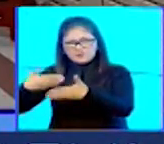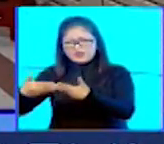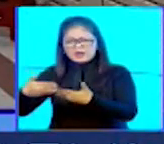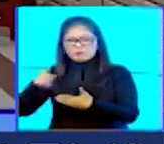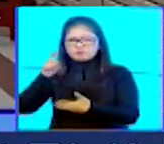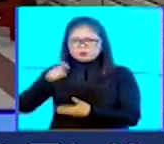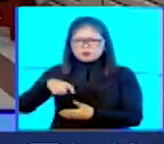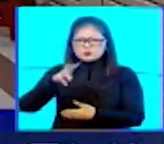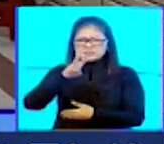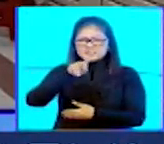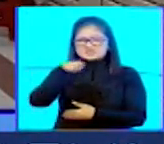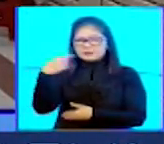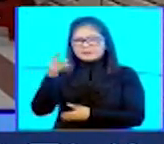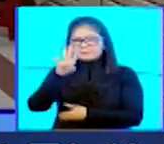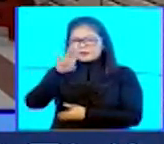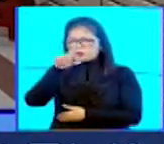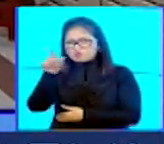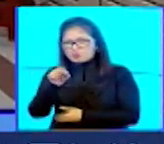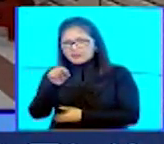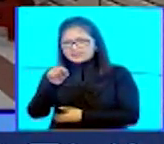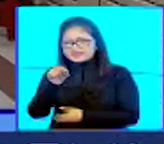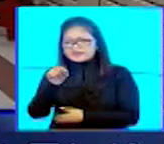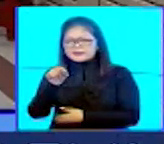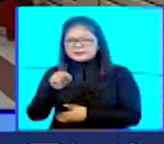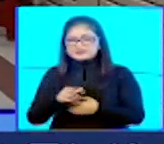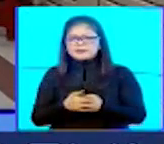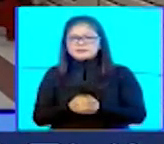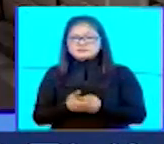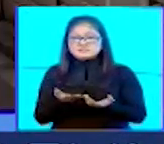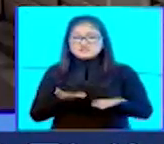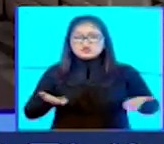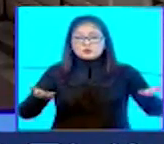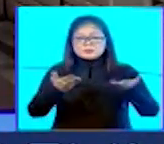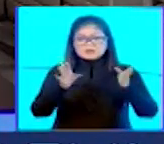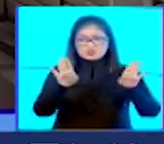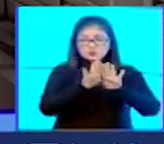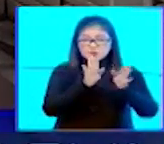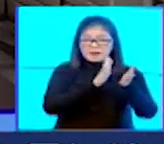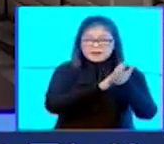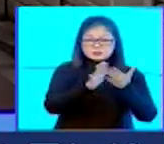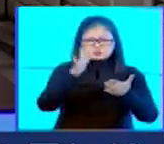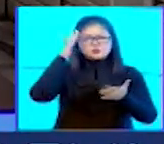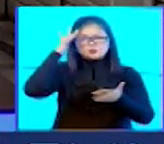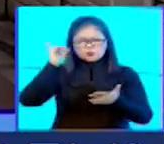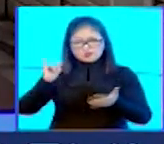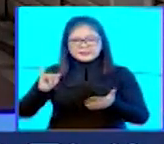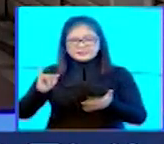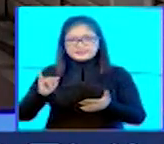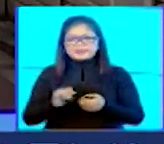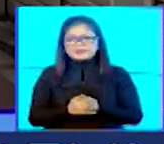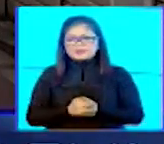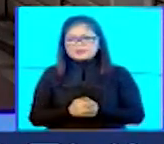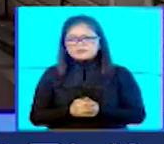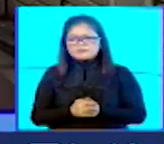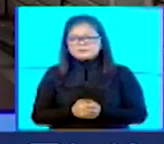sampai dengan 4 bulan. Inilah kondisi yang kita harus hindari, penutupan yang terjadi berkali-kali seperti yang terjadi selama ini. Baik,